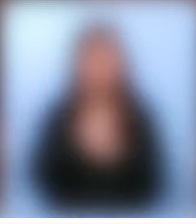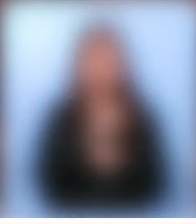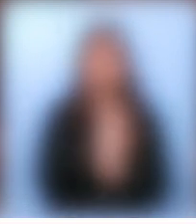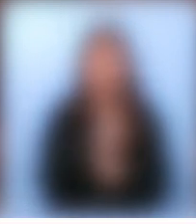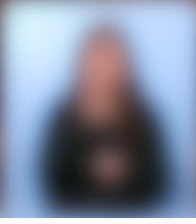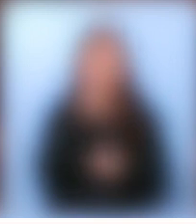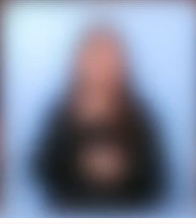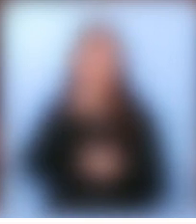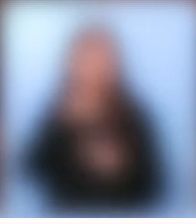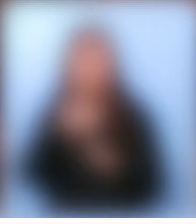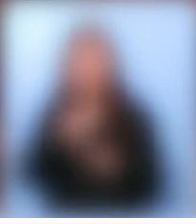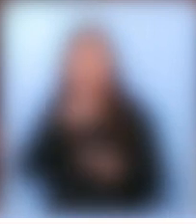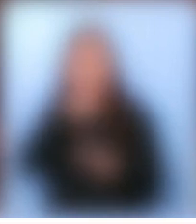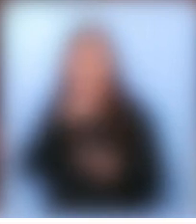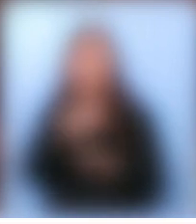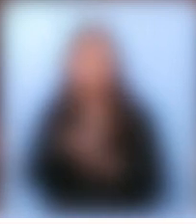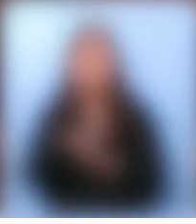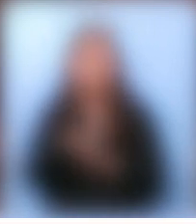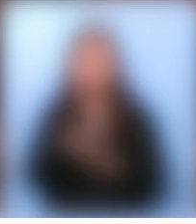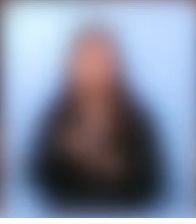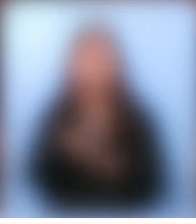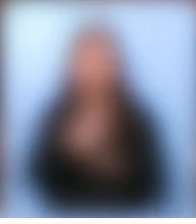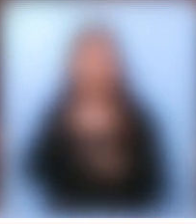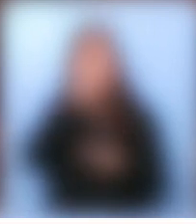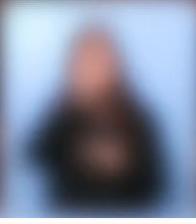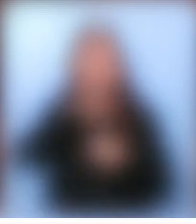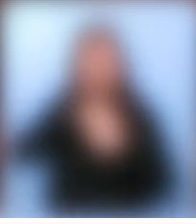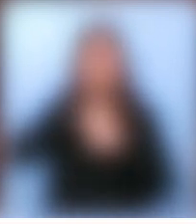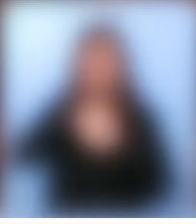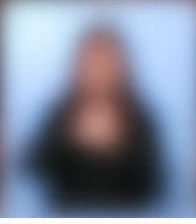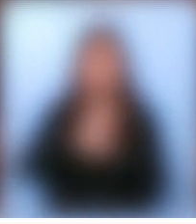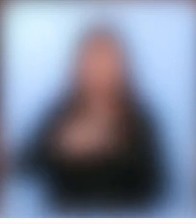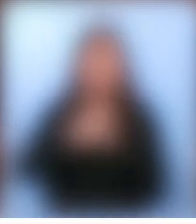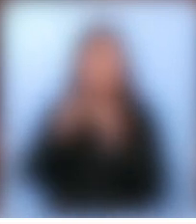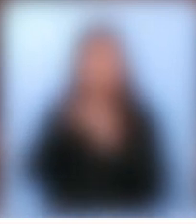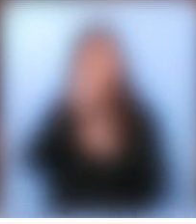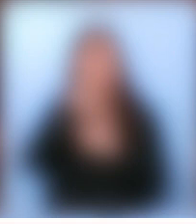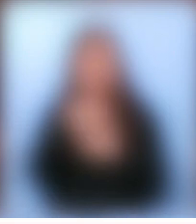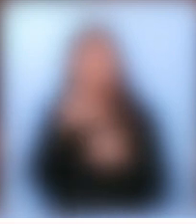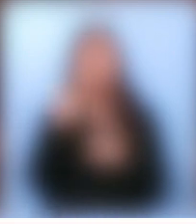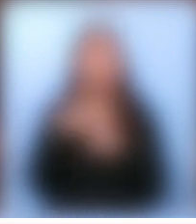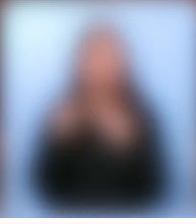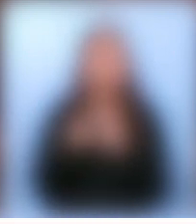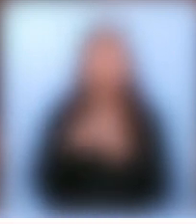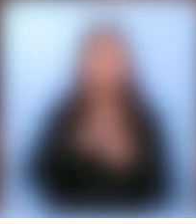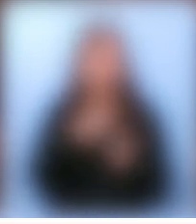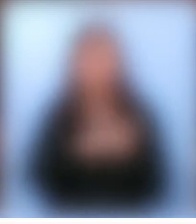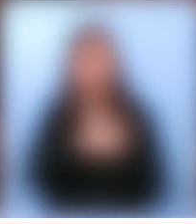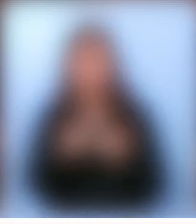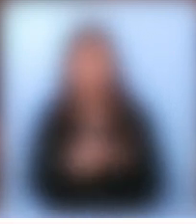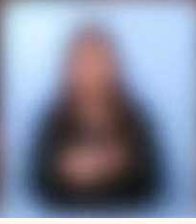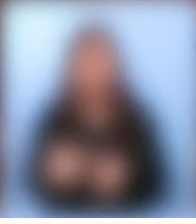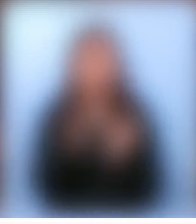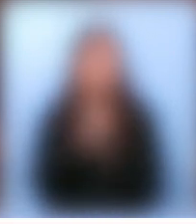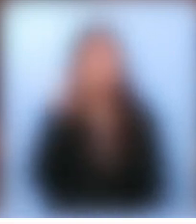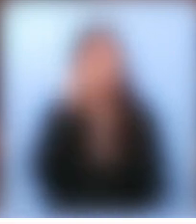會有個記者妹妹仔這個Yvonne Tong走去問世衛台灣可不可以做會員，問完又問，人人都知道世衛是